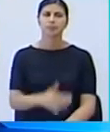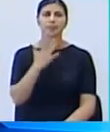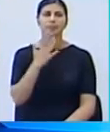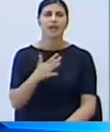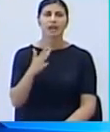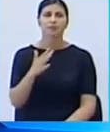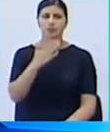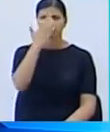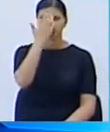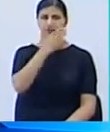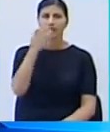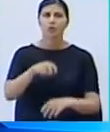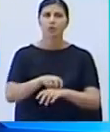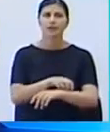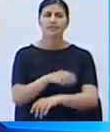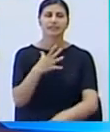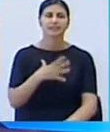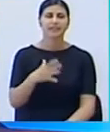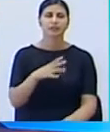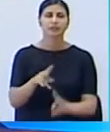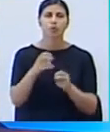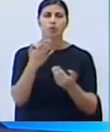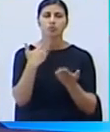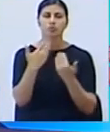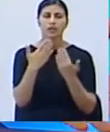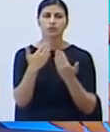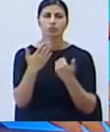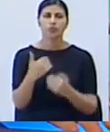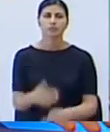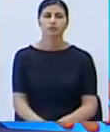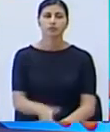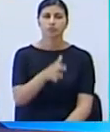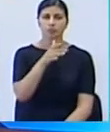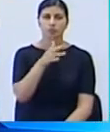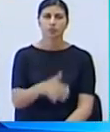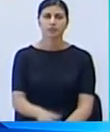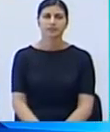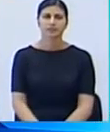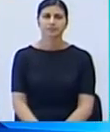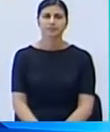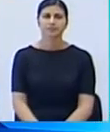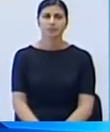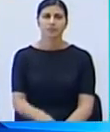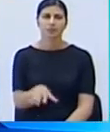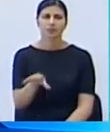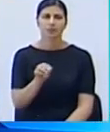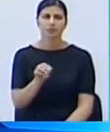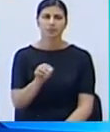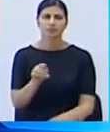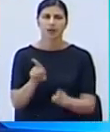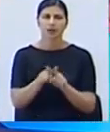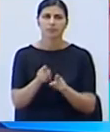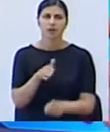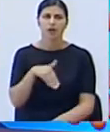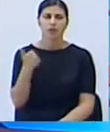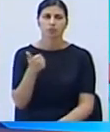სახალხო პარტიასთან საქართველოს სახალხო პარტიის ურთიერთობის დროს სათოფეზე არიკარებდნენ სააკაშვილს და